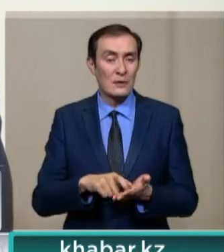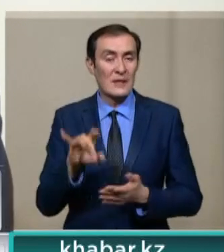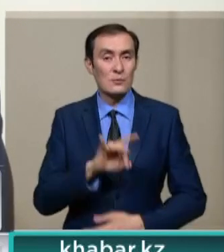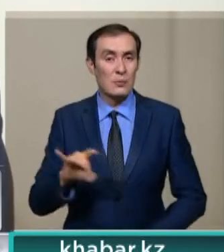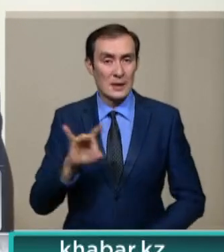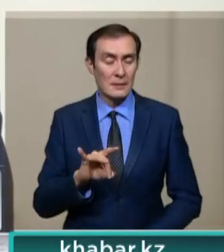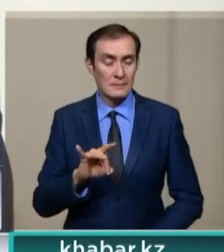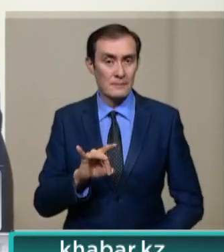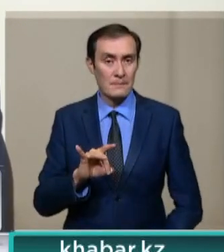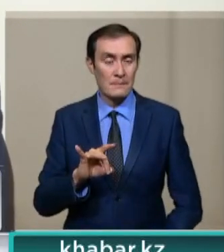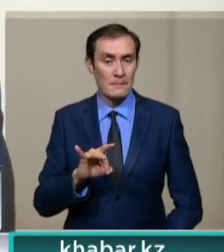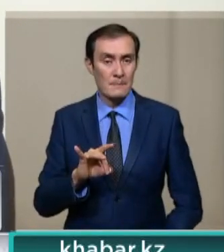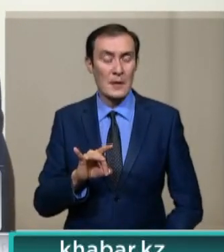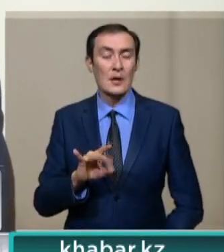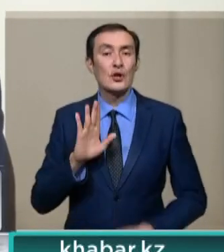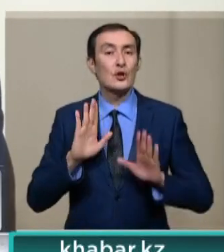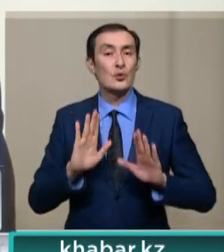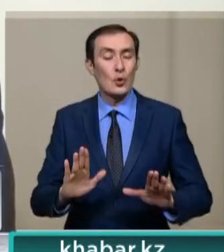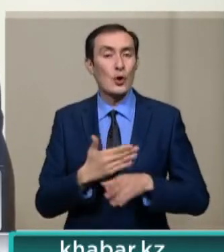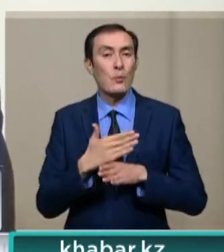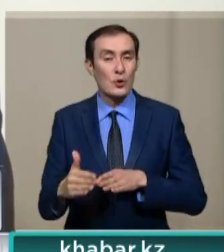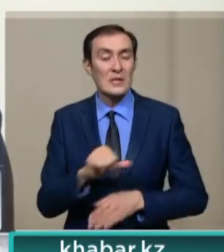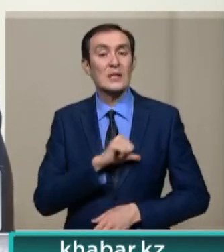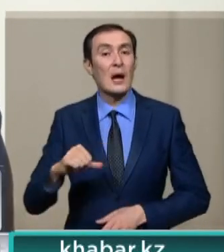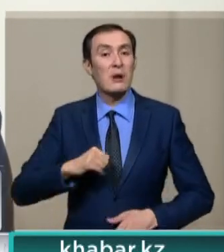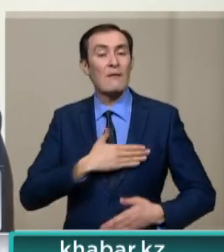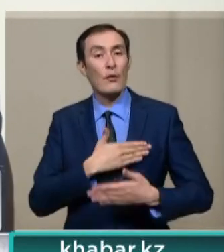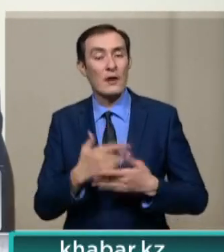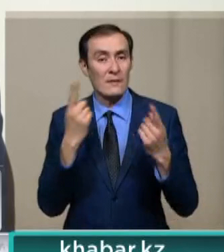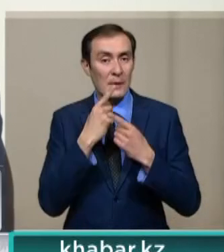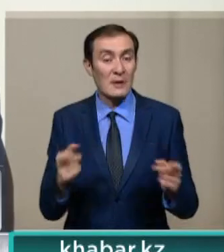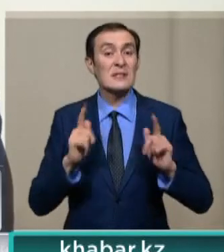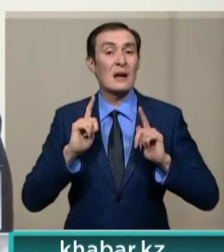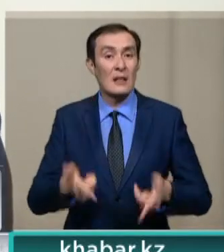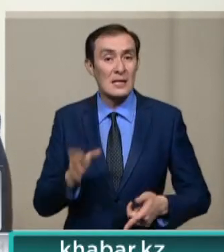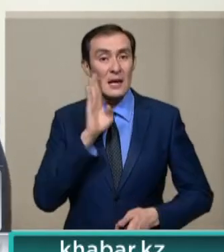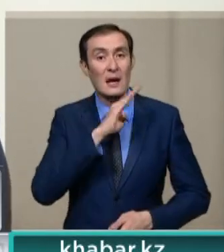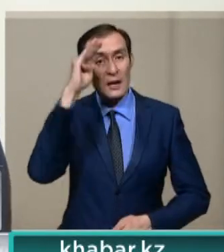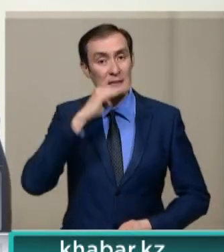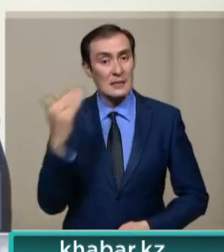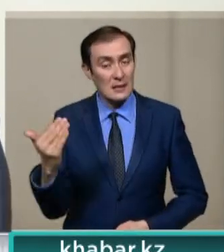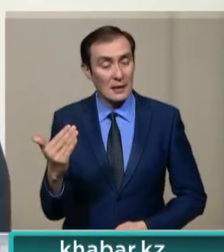республики. И только после добровольного информированного согласия родителей